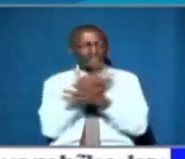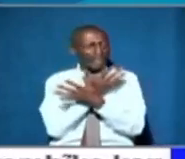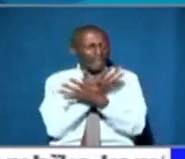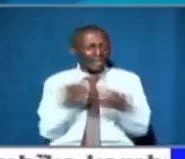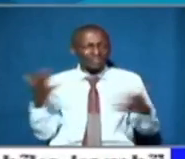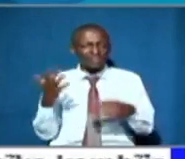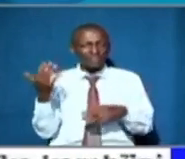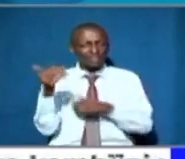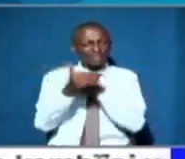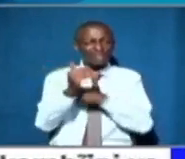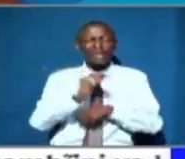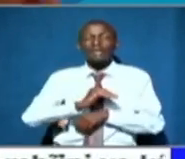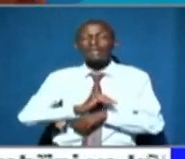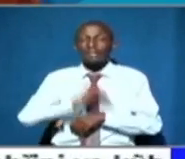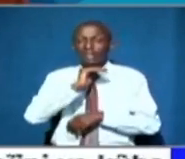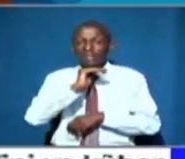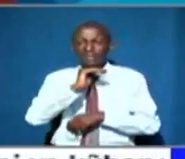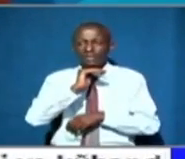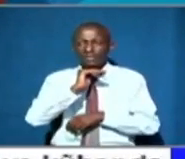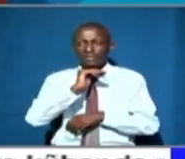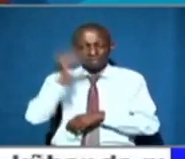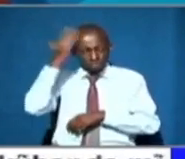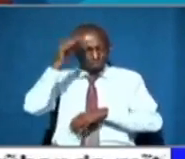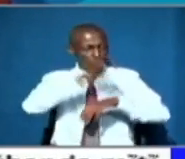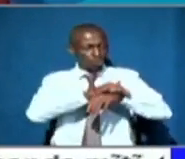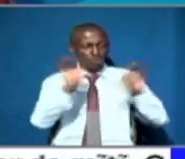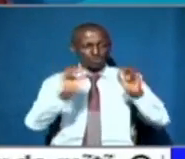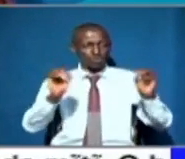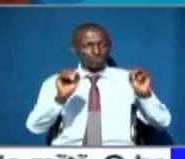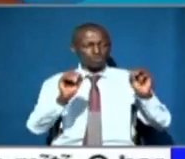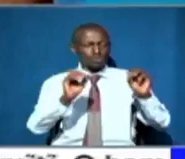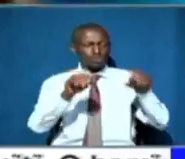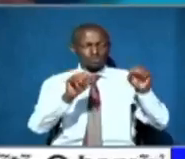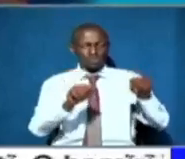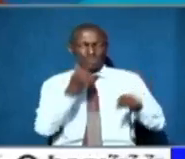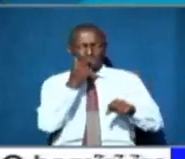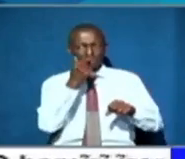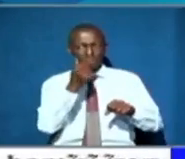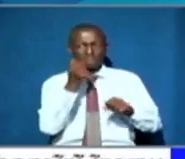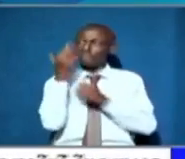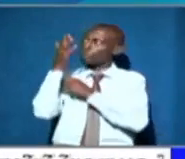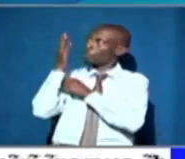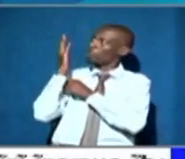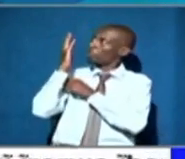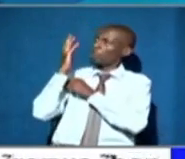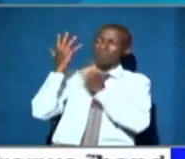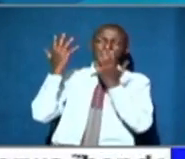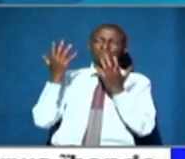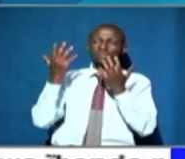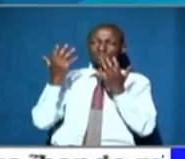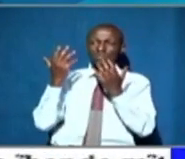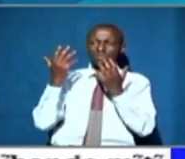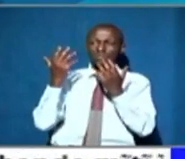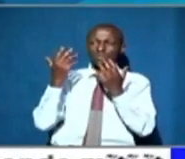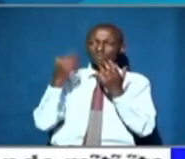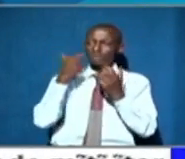kiragutwara handu no ukue ni uramenya ati hega hena mundu na uge ni ndatigira ngai yo kindu withira mundu etikirite uguo